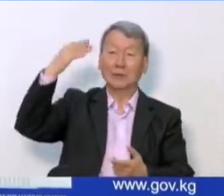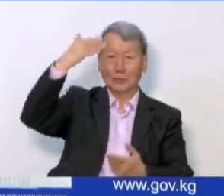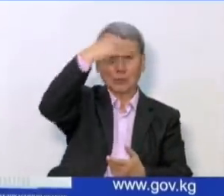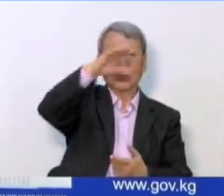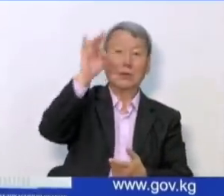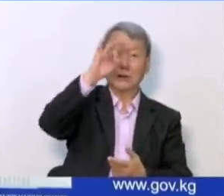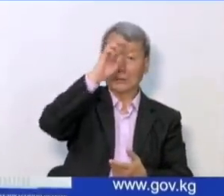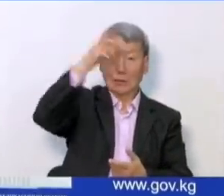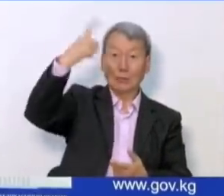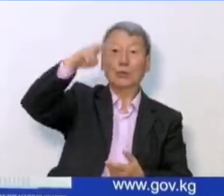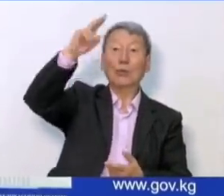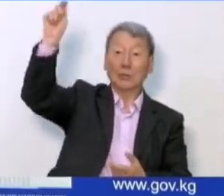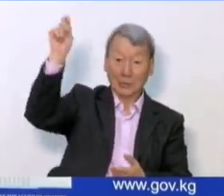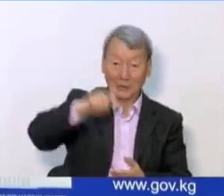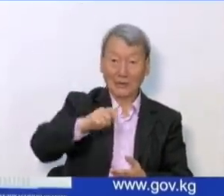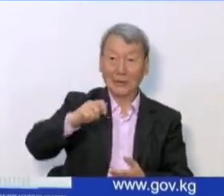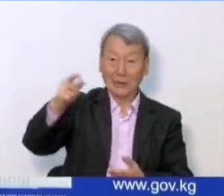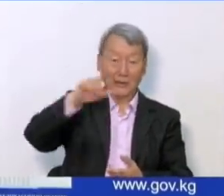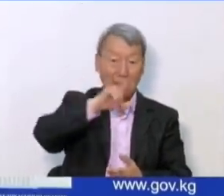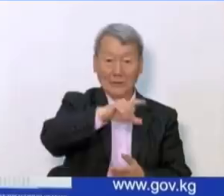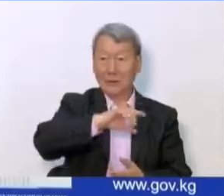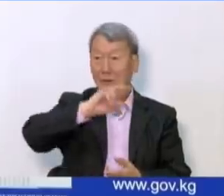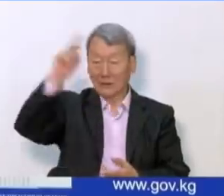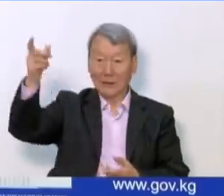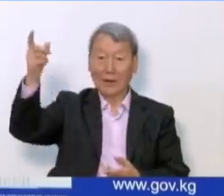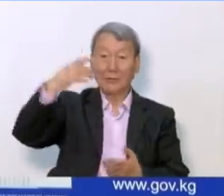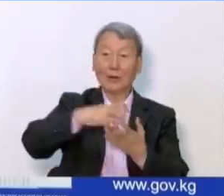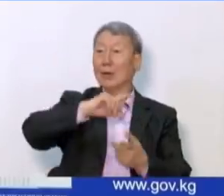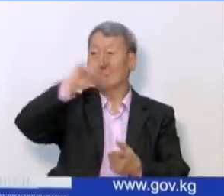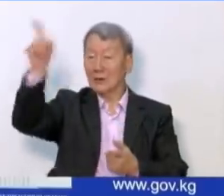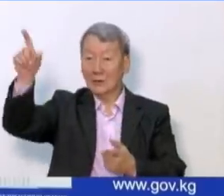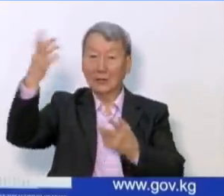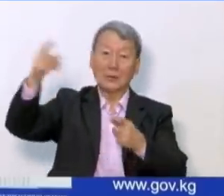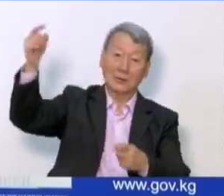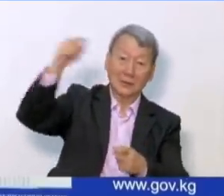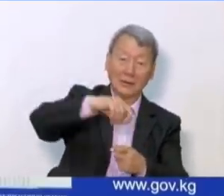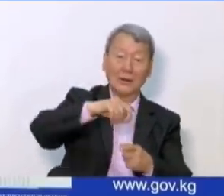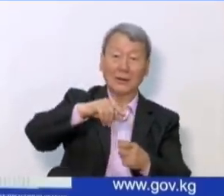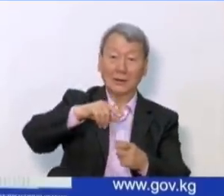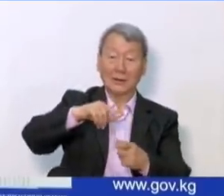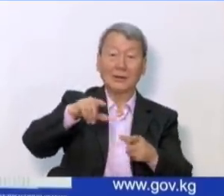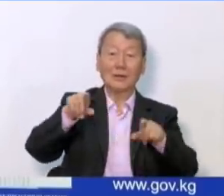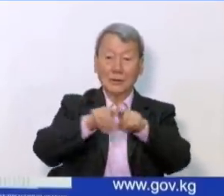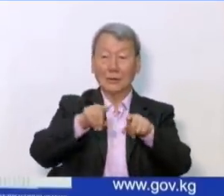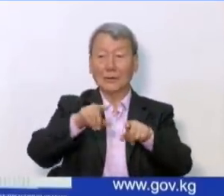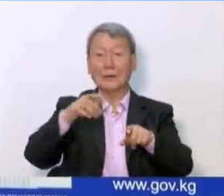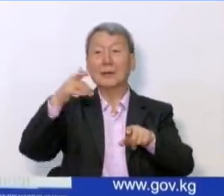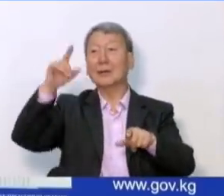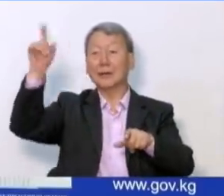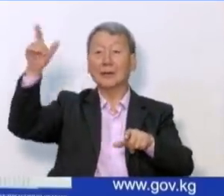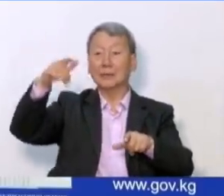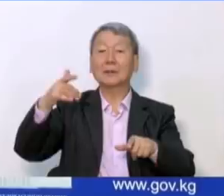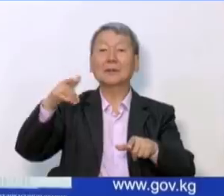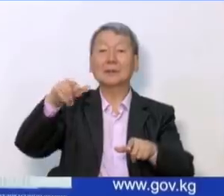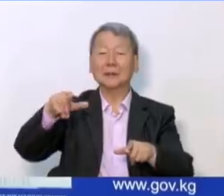болобу ошол жерге алып кетип атасыңар, ал жака чакырып алып атасыңар, кайра келатканда же ошол жерден ошо жугузуп алып